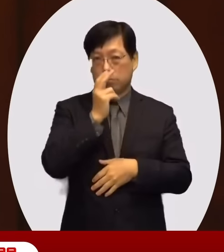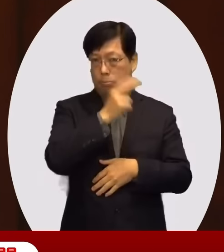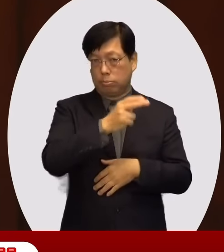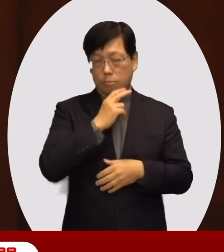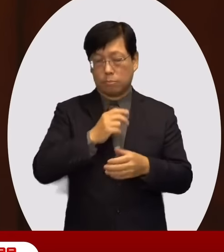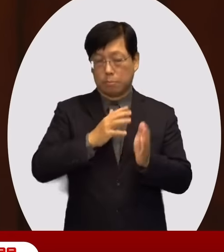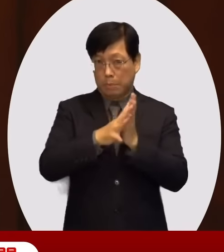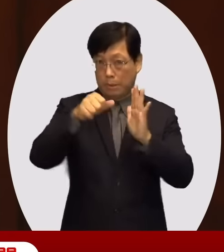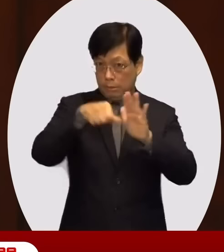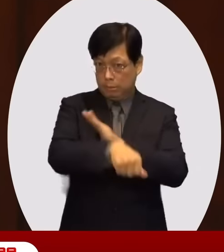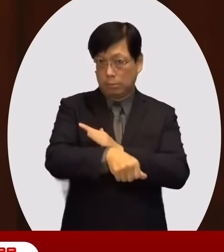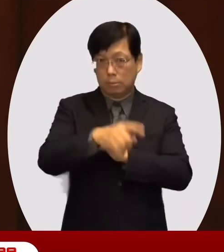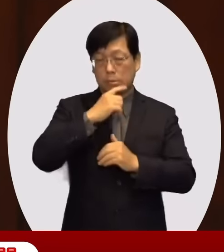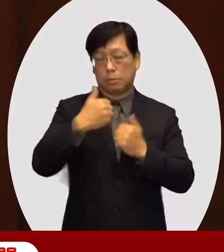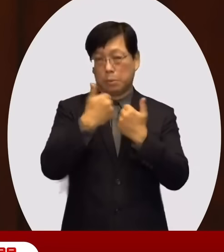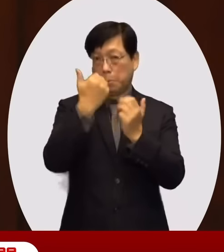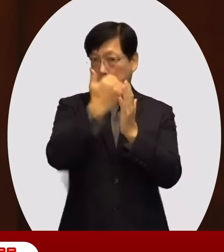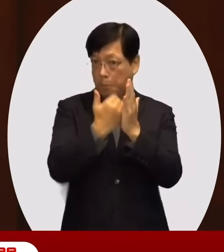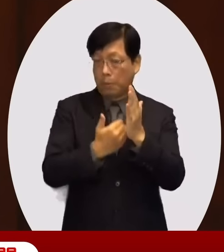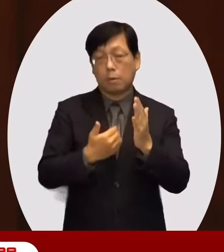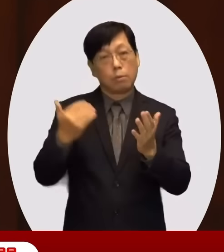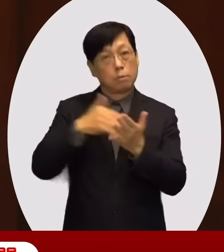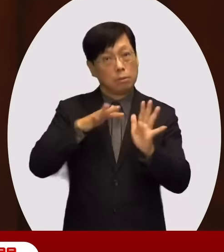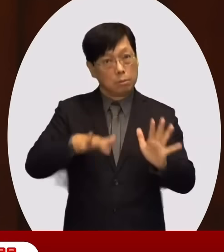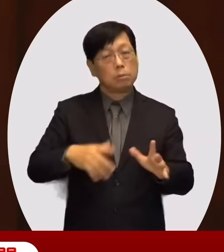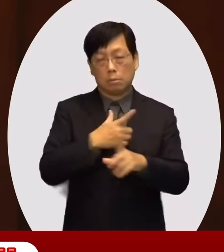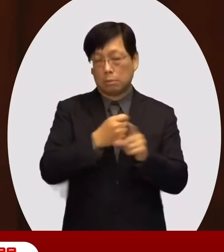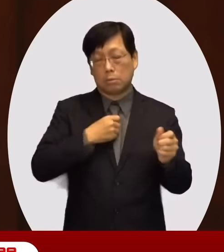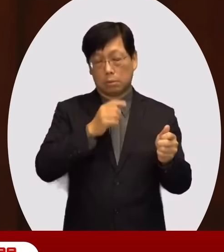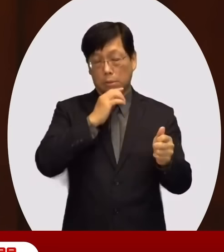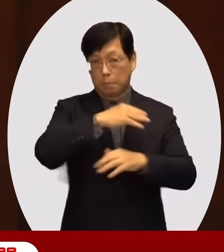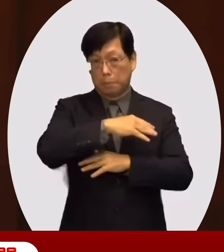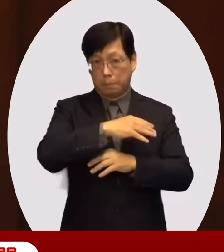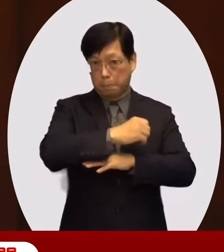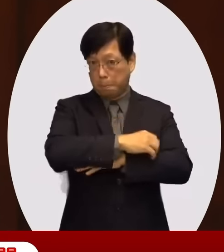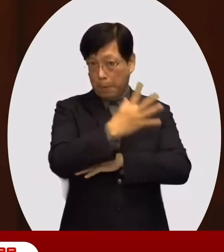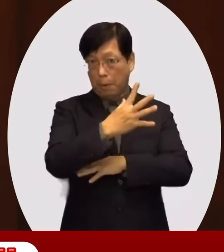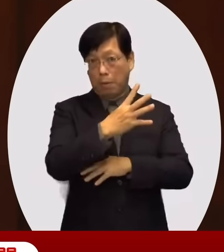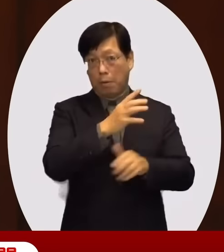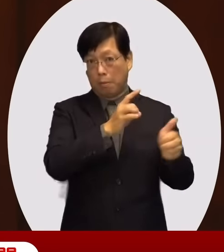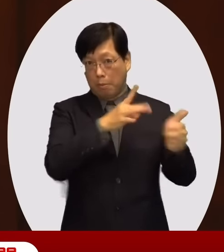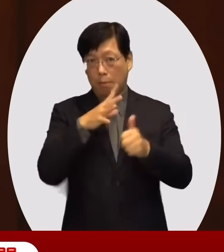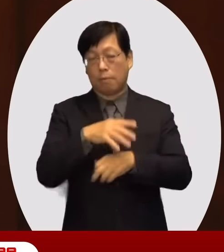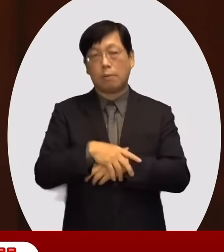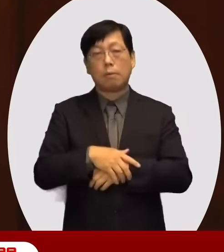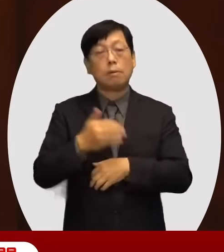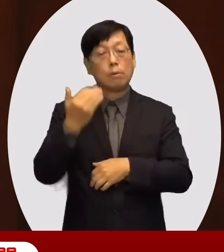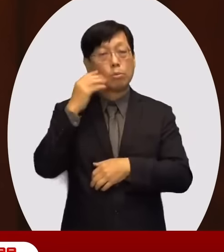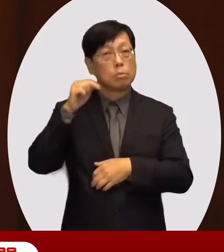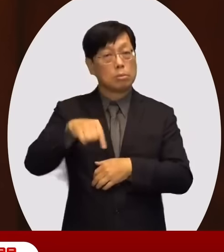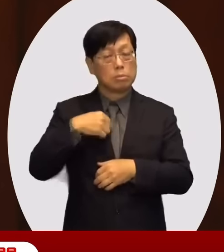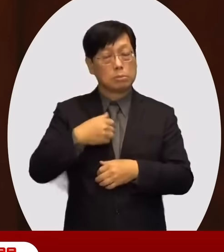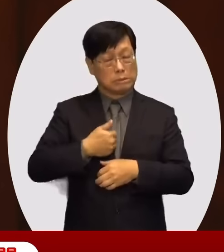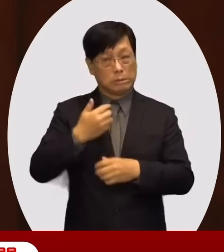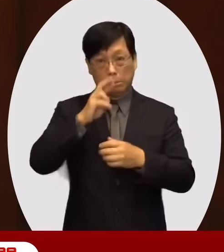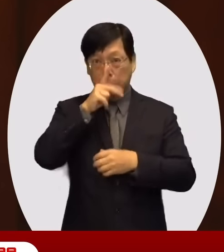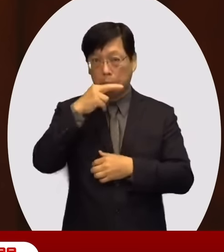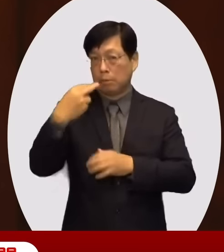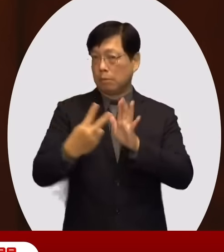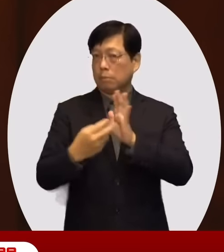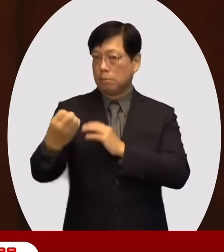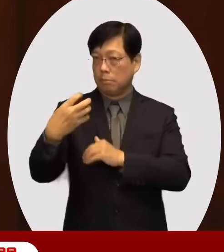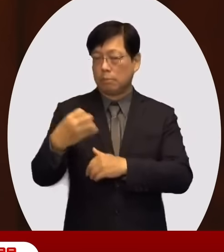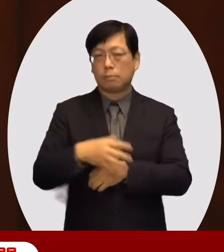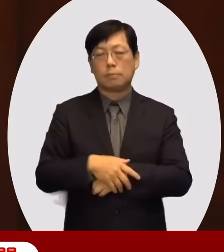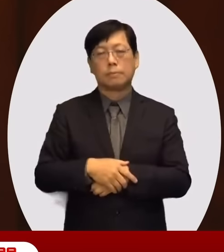上院会的议程处理，好，这个我到目前为止都是引述报道。好，那如果这个报道有误啊，你待会在说明的时